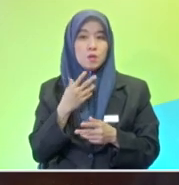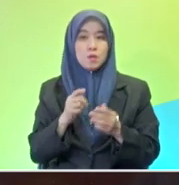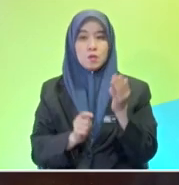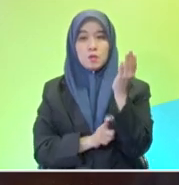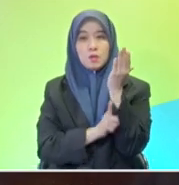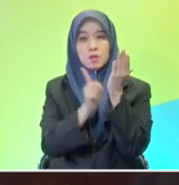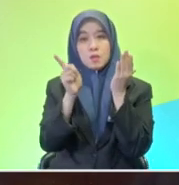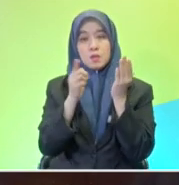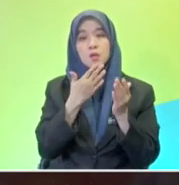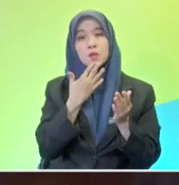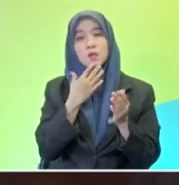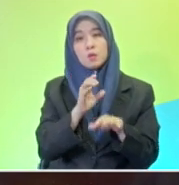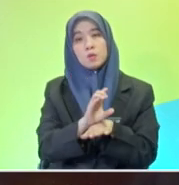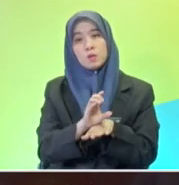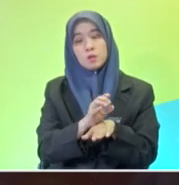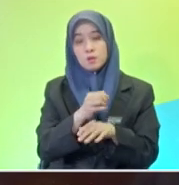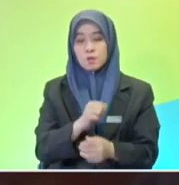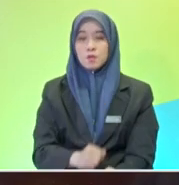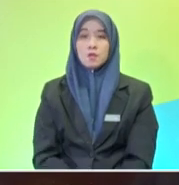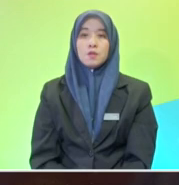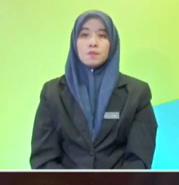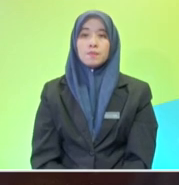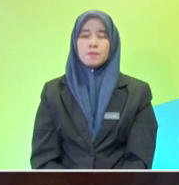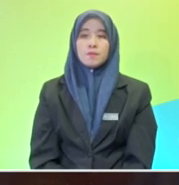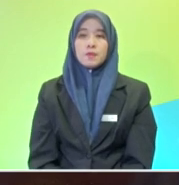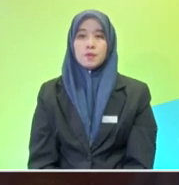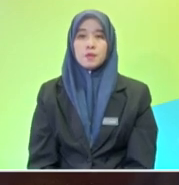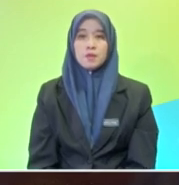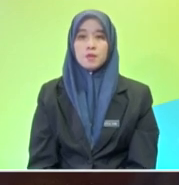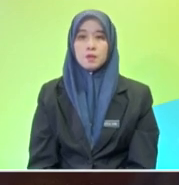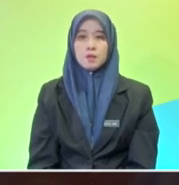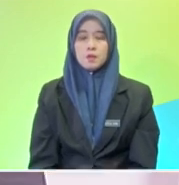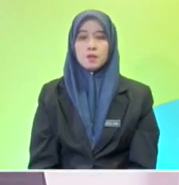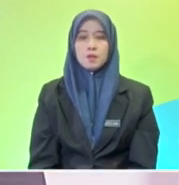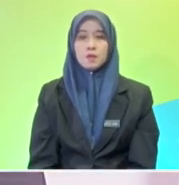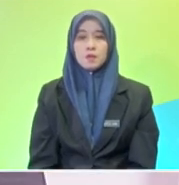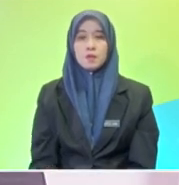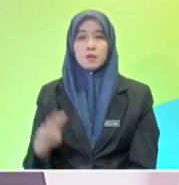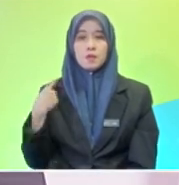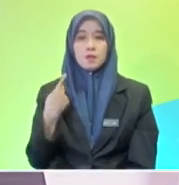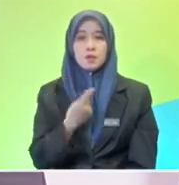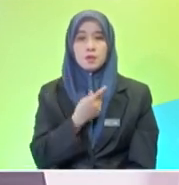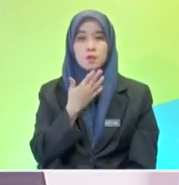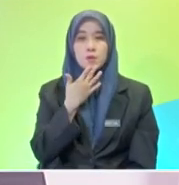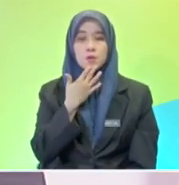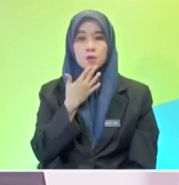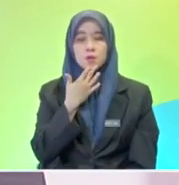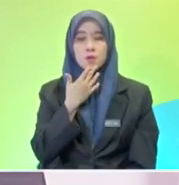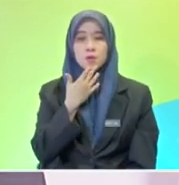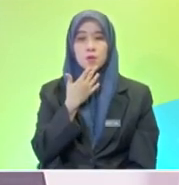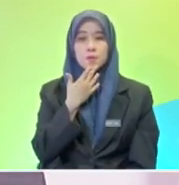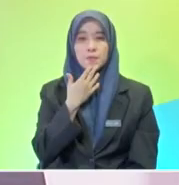warna coklat tangkai dia nak warna coklat okey Cikgu War ada warna peach kita warna pun warna peach